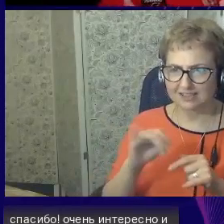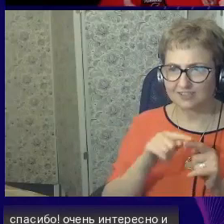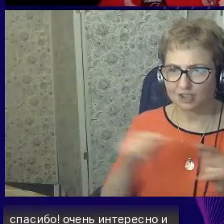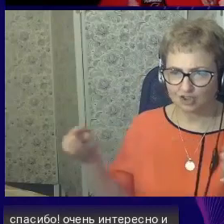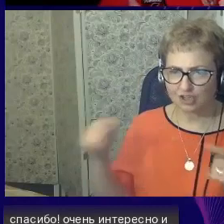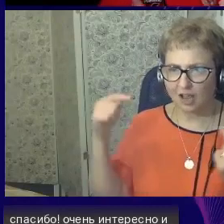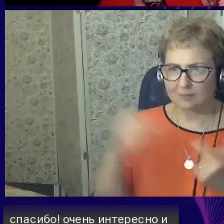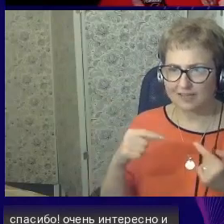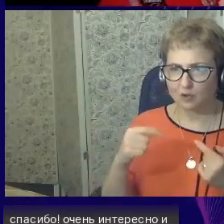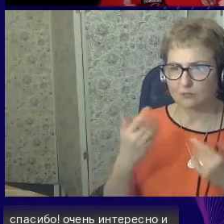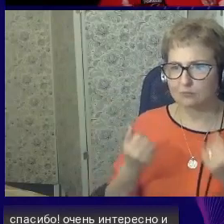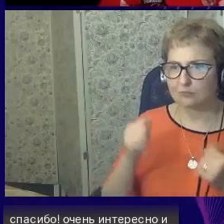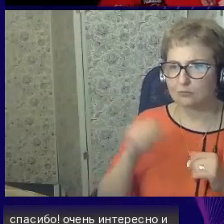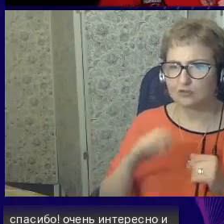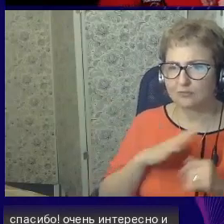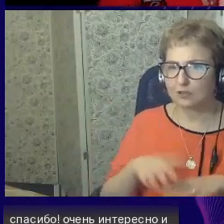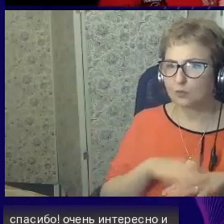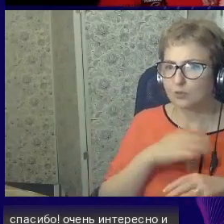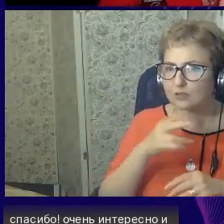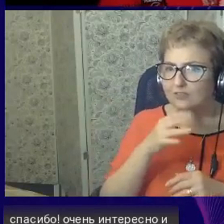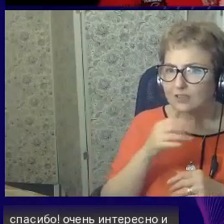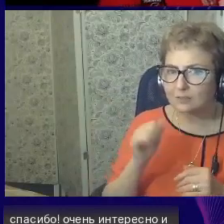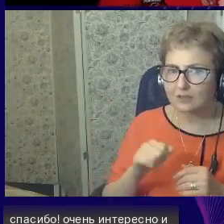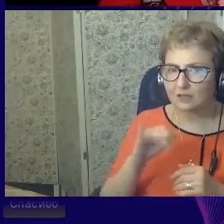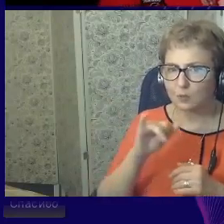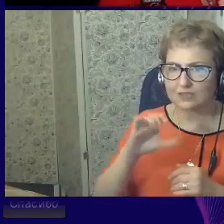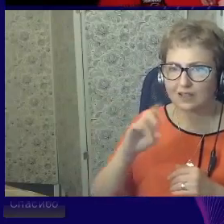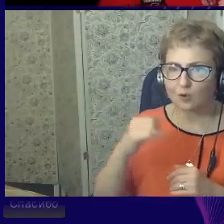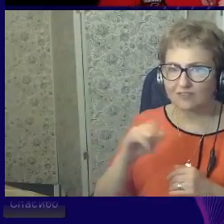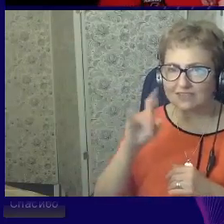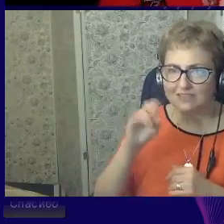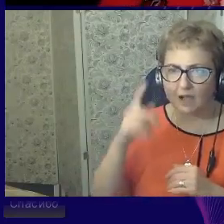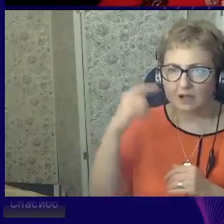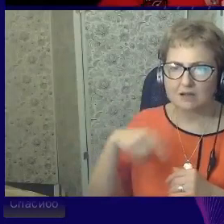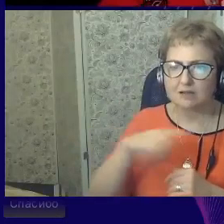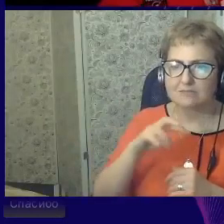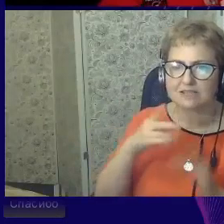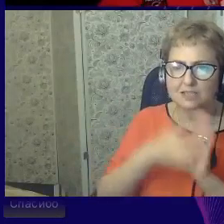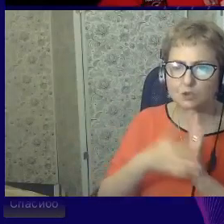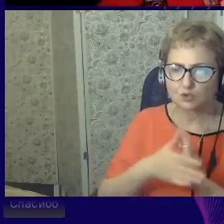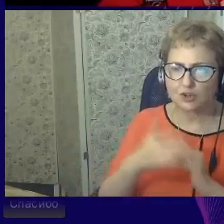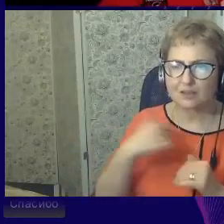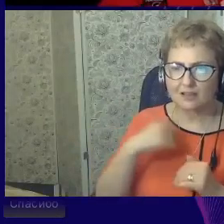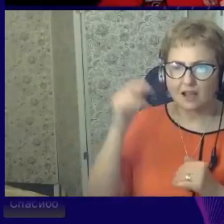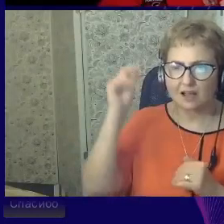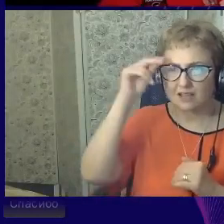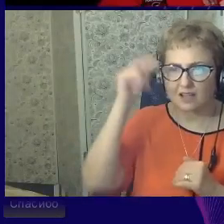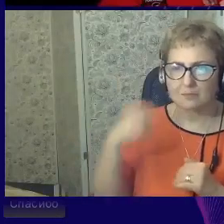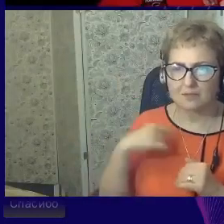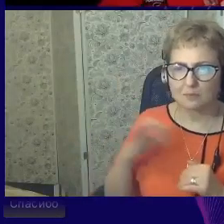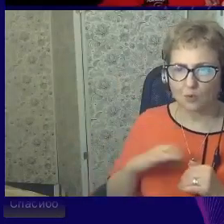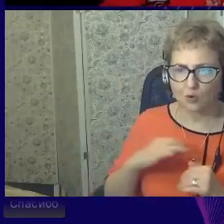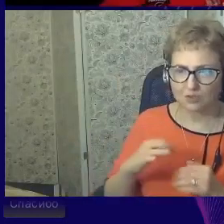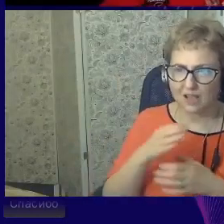течение определенного, может быть, и долгого времени эти условные знаки мы изучаем. На занятиях мы